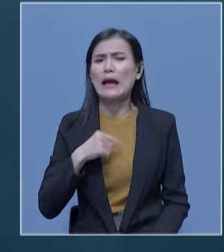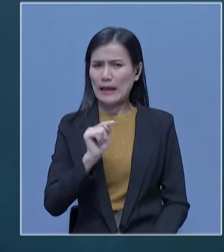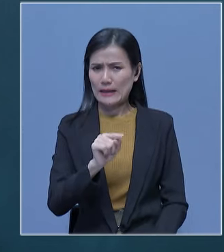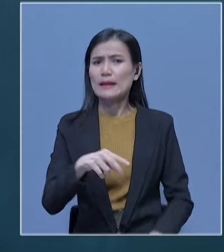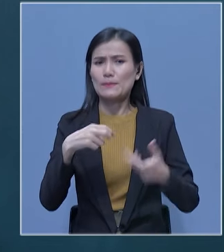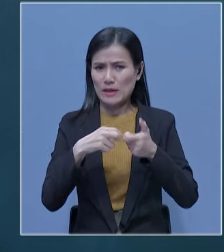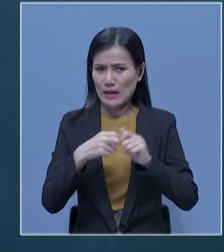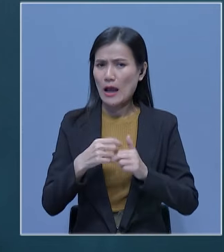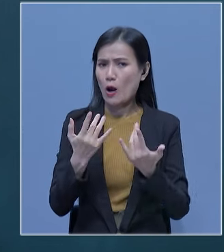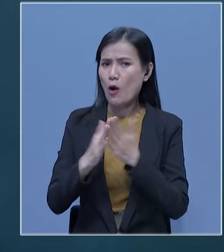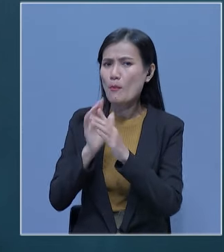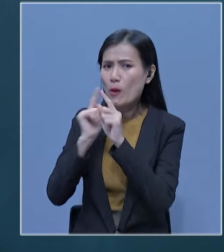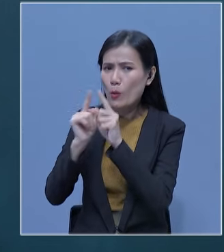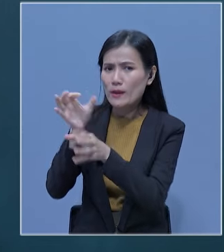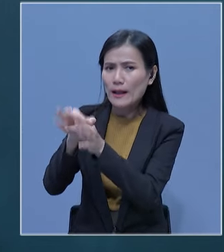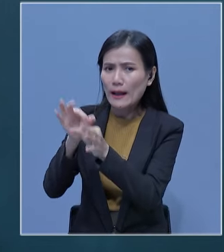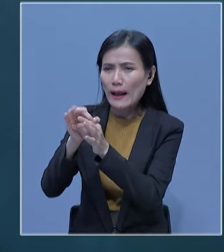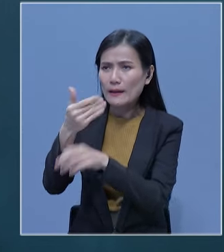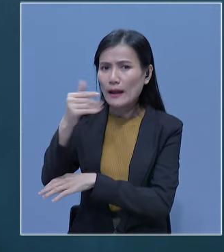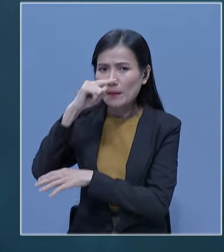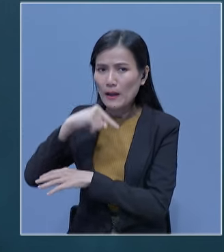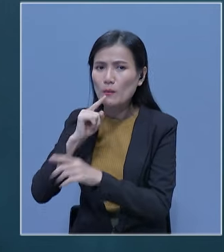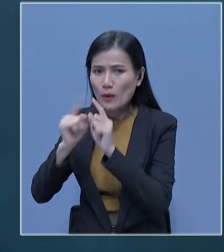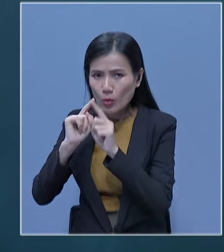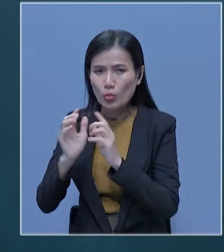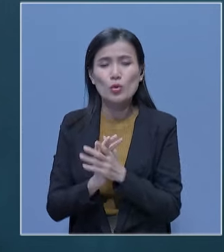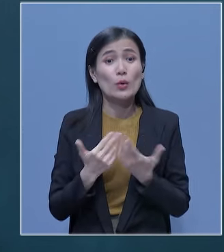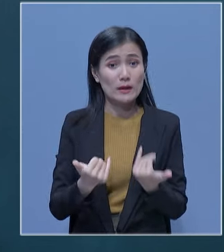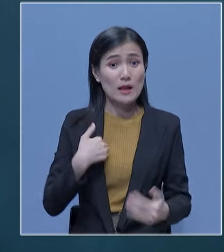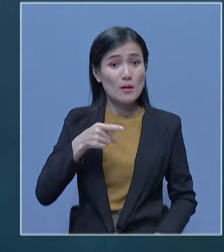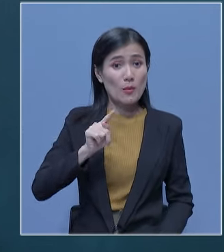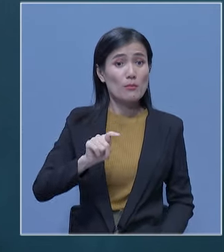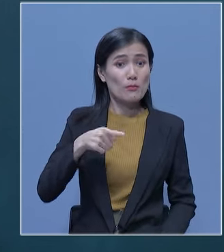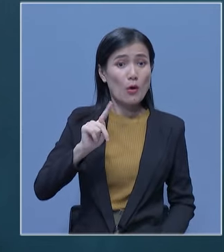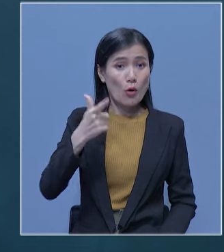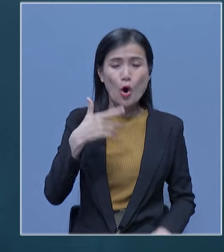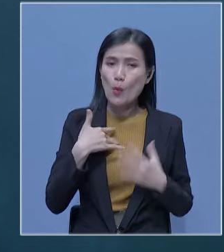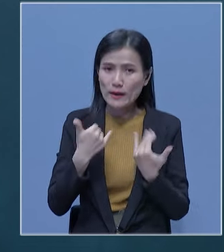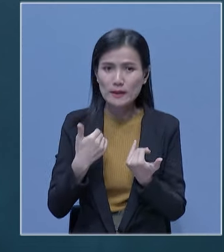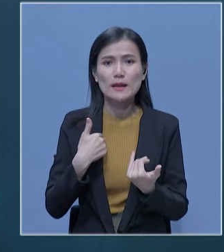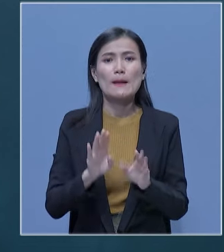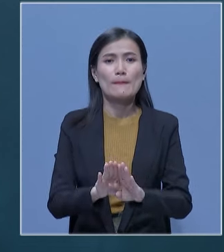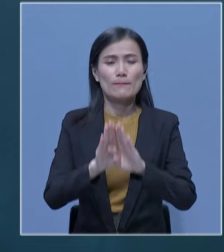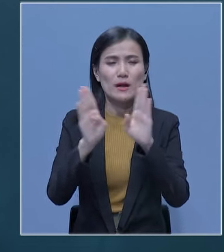พาณิชย์อีกครั้งปปง.ต้องไปหารือนะในการกำหนดระยะเวลาในการเปิดให้ปรับปรุงข้อมูลที่ศูนย์บริ